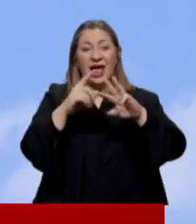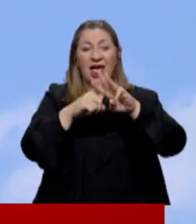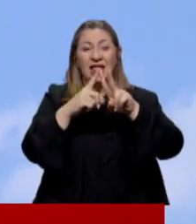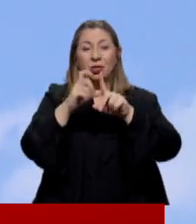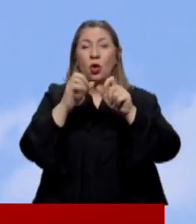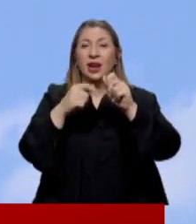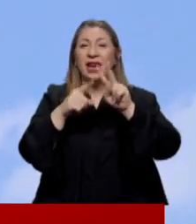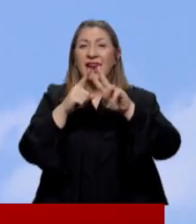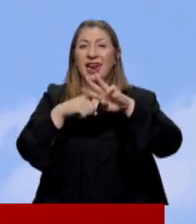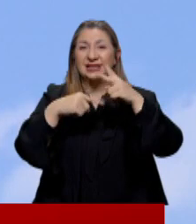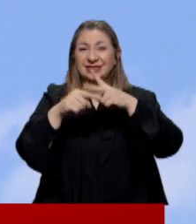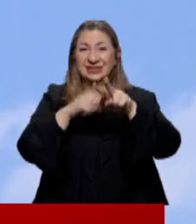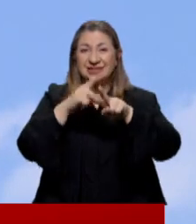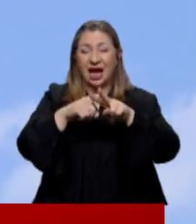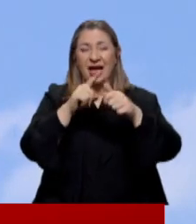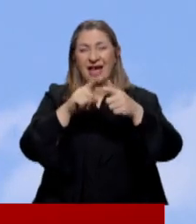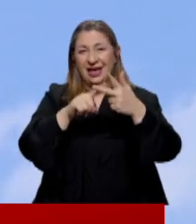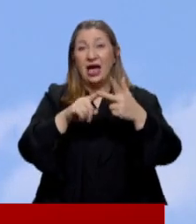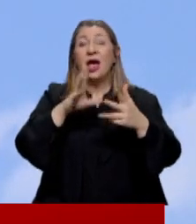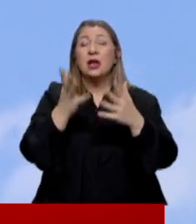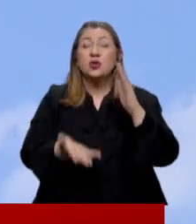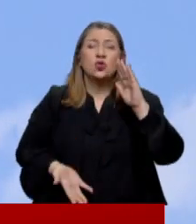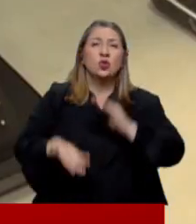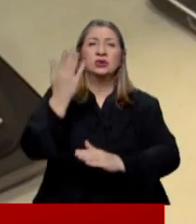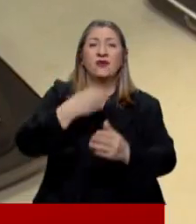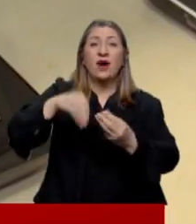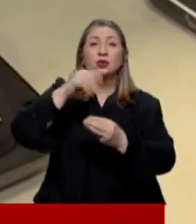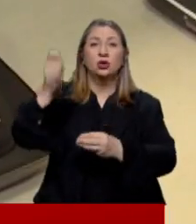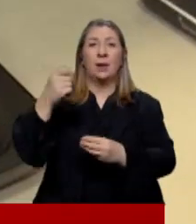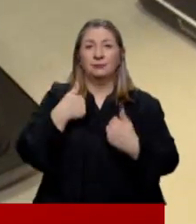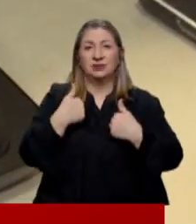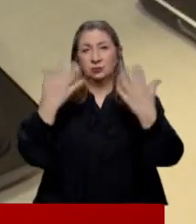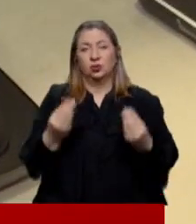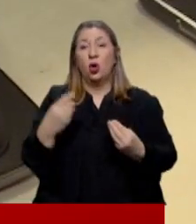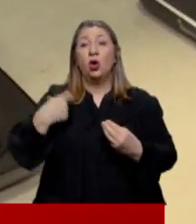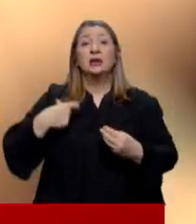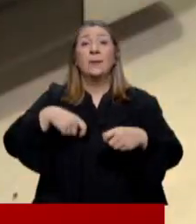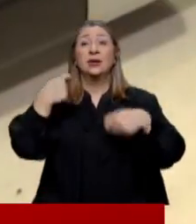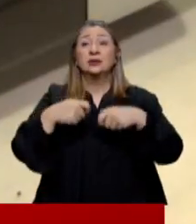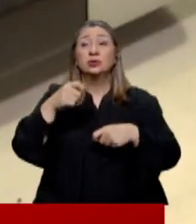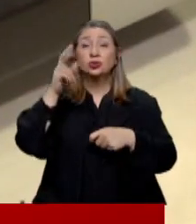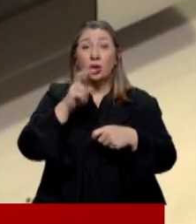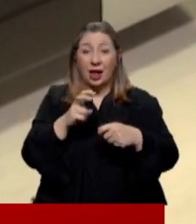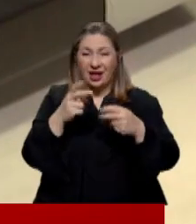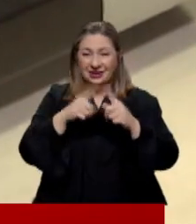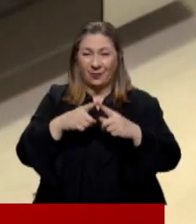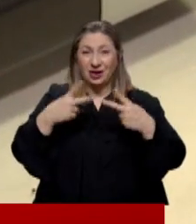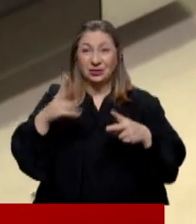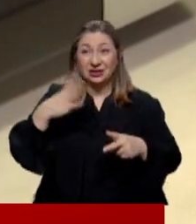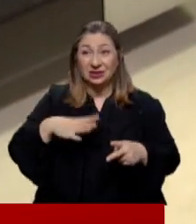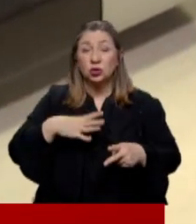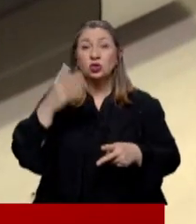Endonezya ve maldivlerle beraber en yüksek faiz ödeyen ülke olduk Türkiye'de özel bankalar döviz mevduat açmak isteyen